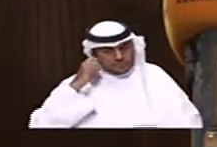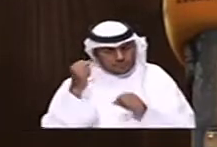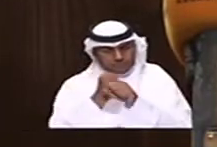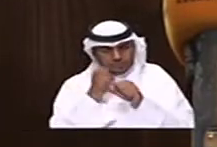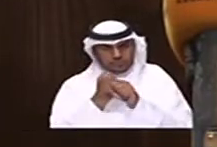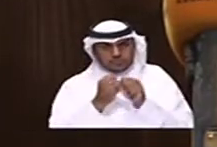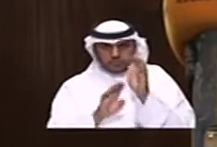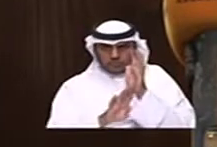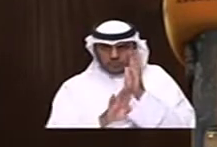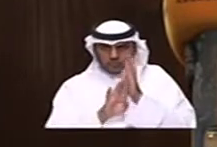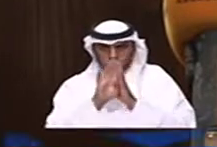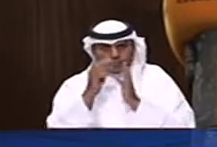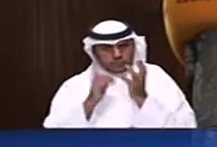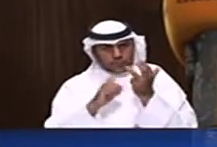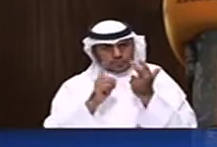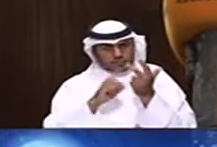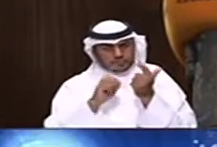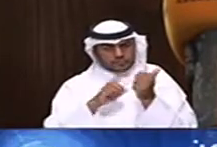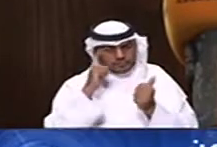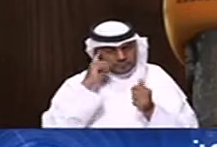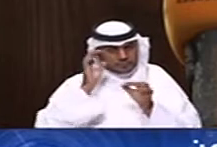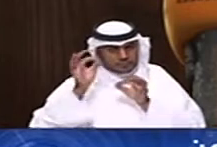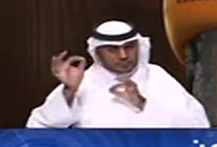فيها أيضا سياسات